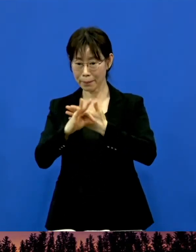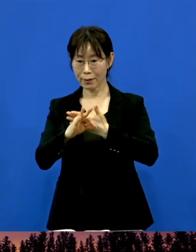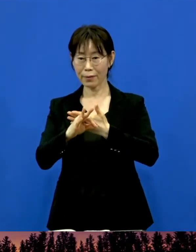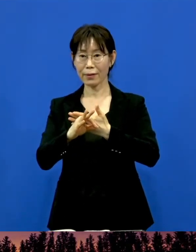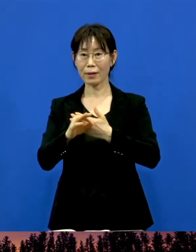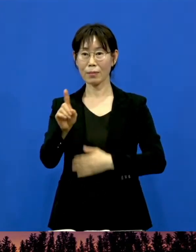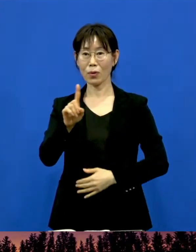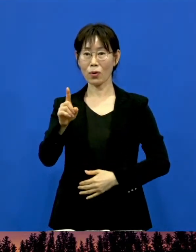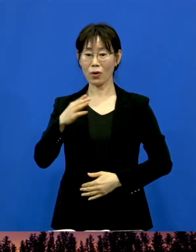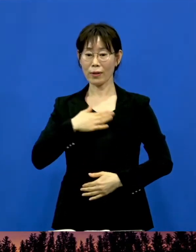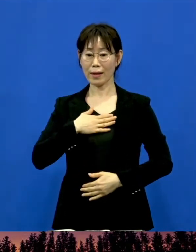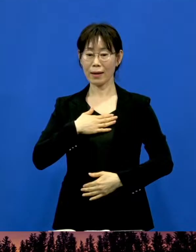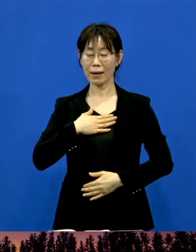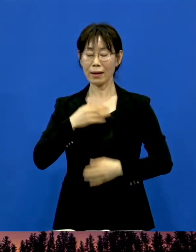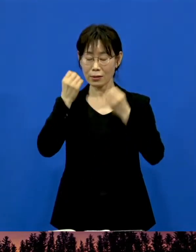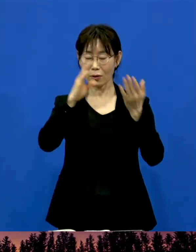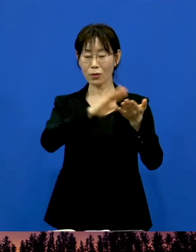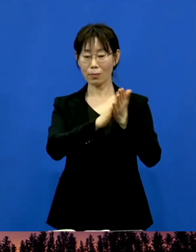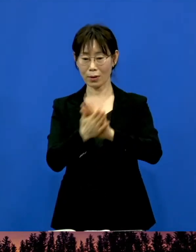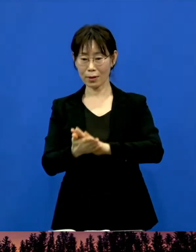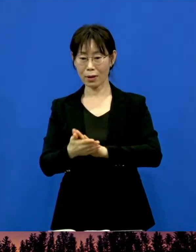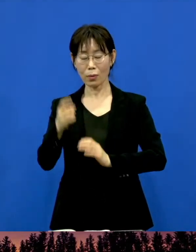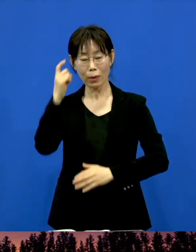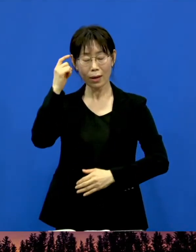왜? 우리 안에 그리스도가 찾아오셨기 때문에,